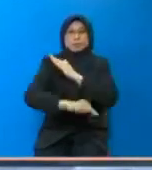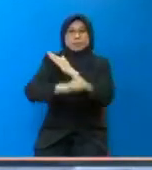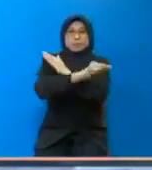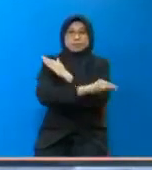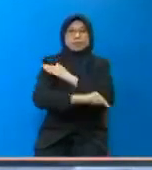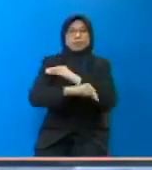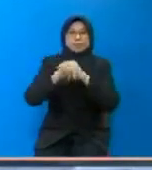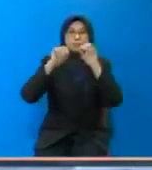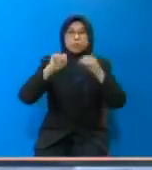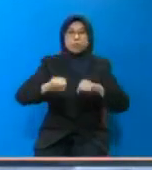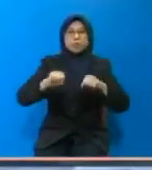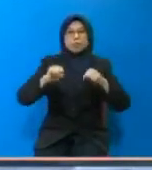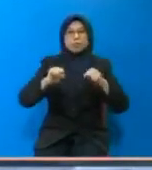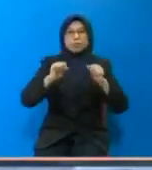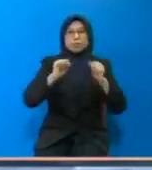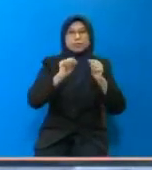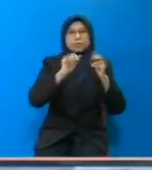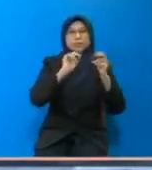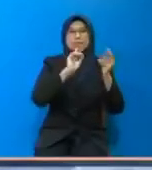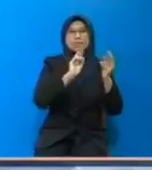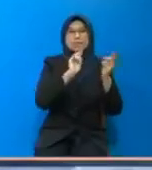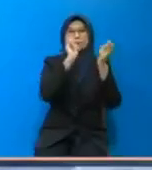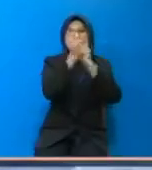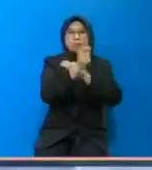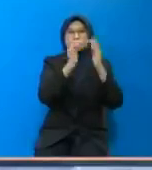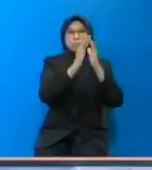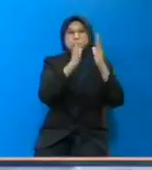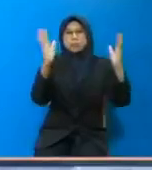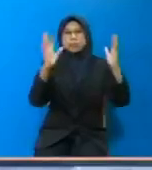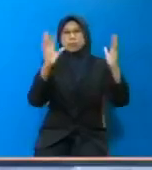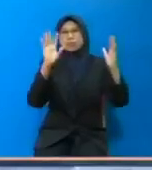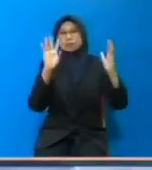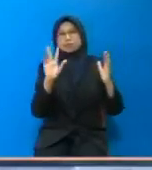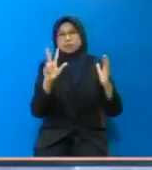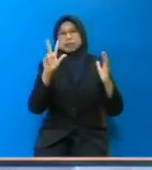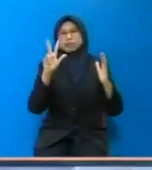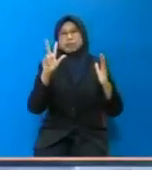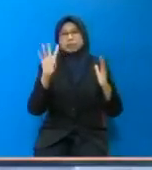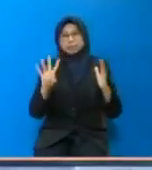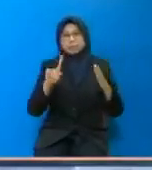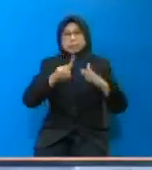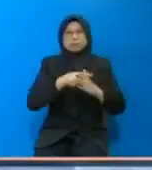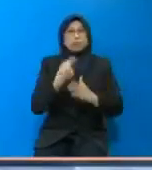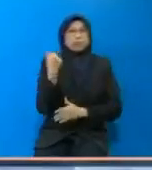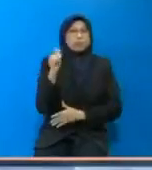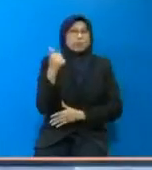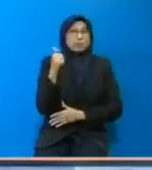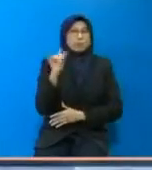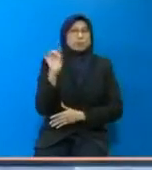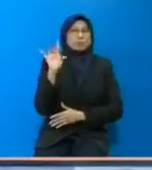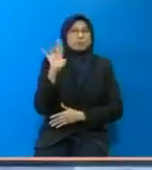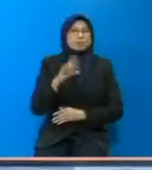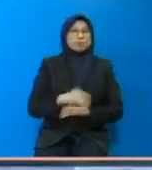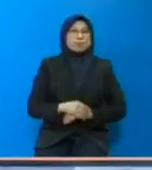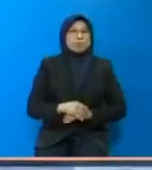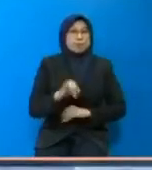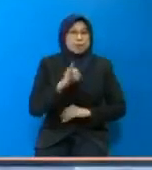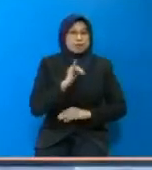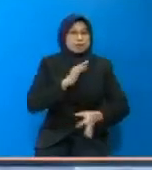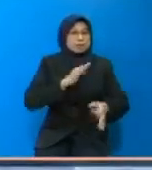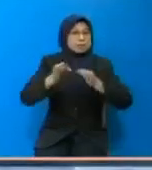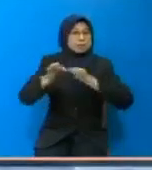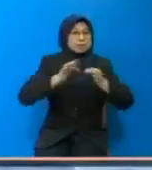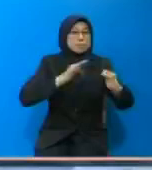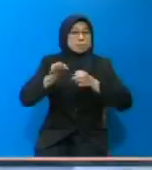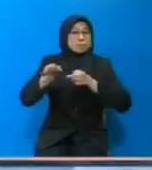dapat beralih ke fasa keempat seawal bulan Oktober nanti, insyaAllah. Saya juga ingin